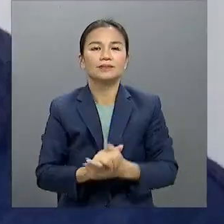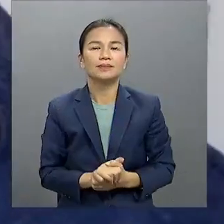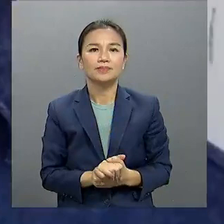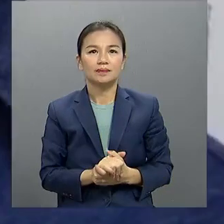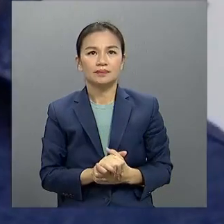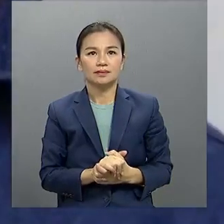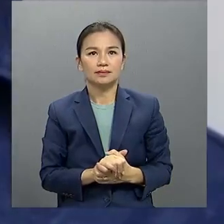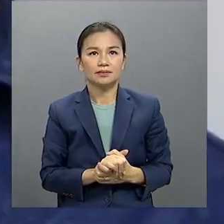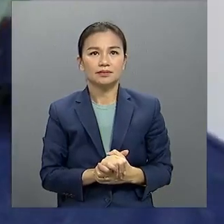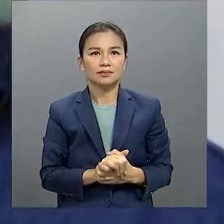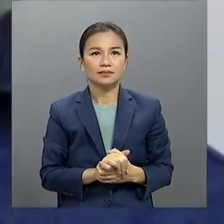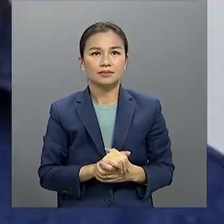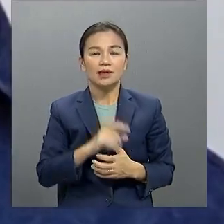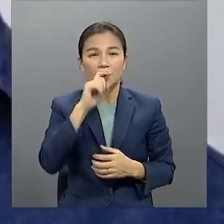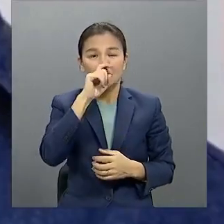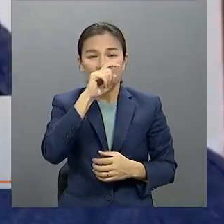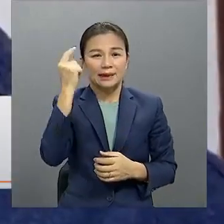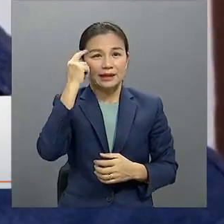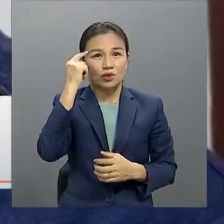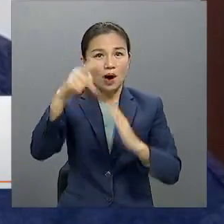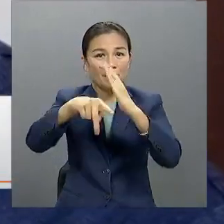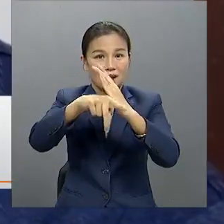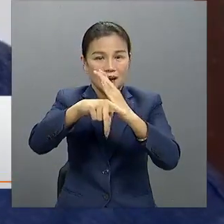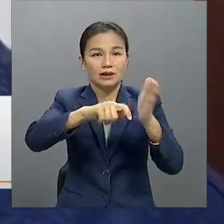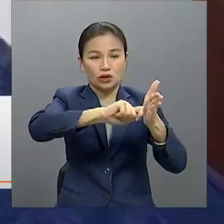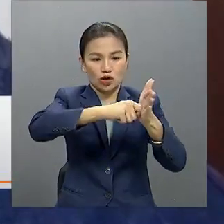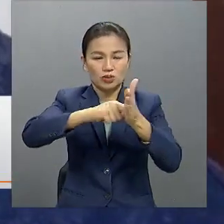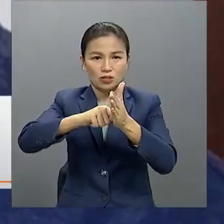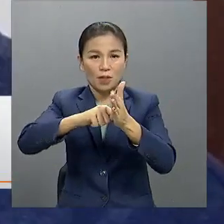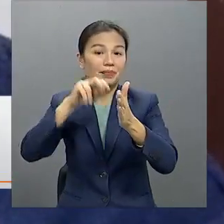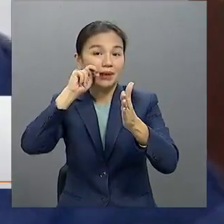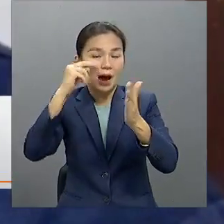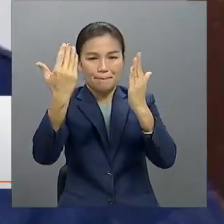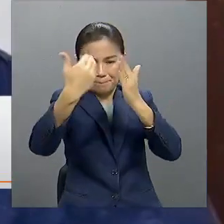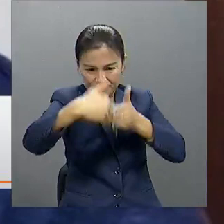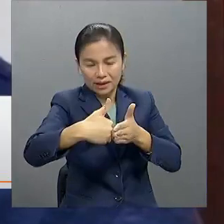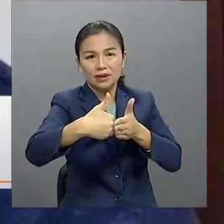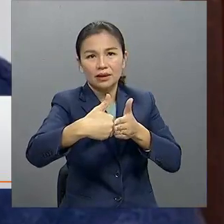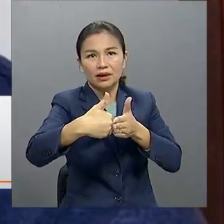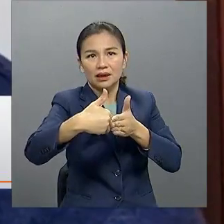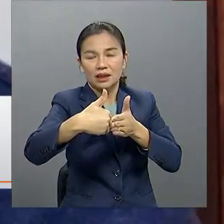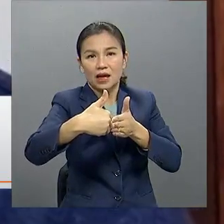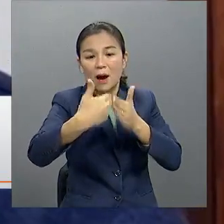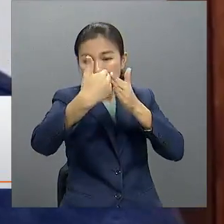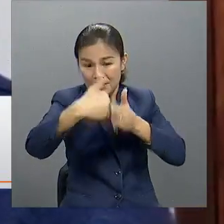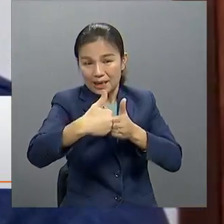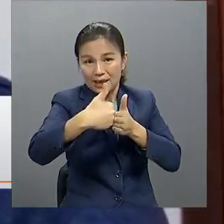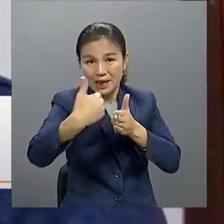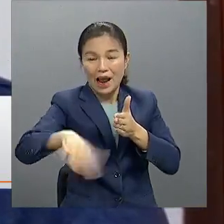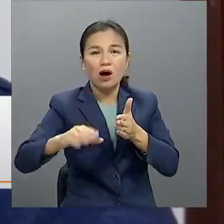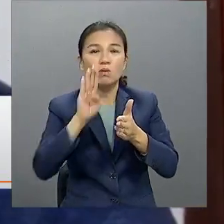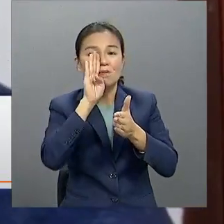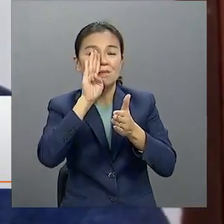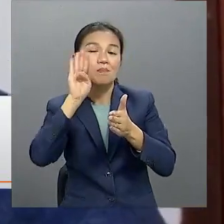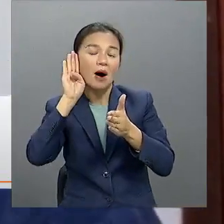ไม่เกินวันพฤหัสนะครับก็จะมาซ่อมคันให้ปิดน้ำให้อยู่แล้วก็หลังจากปิดน้ำอยู่เนี่ยในช่วงเวลาดังกล่าวเนี่ยก็คือจะใ